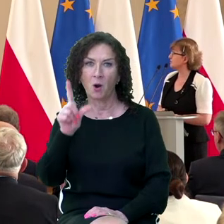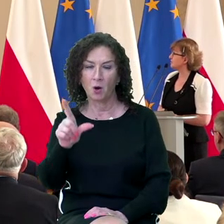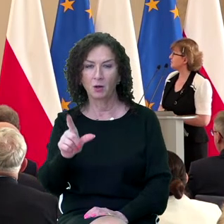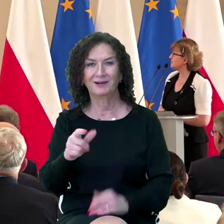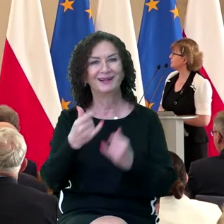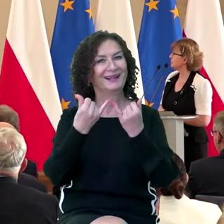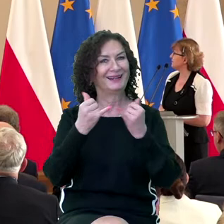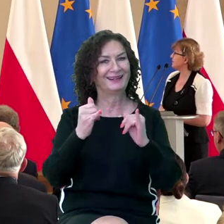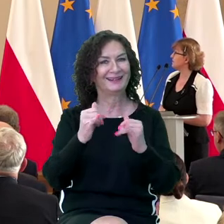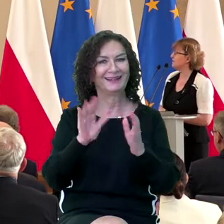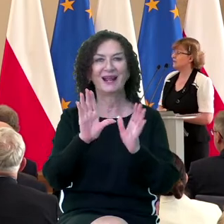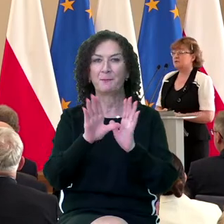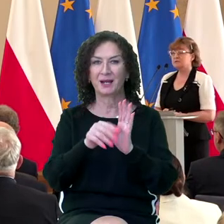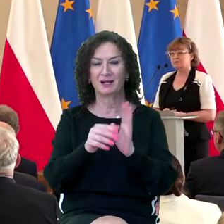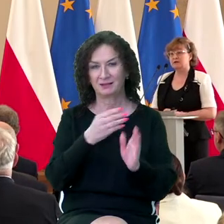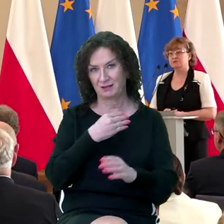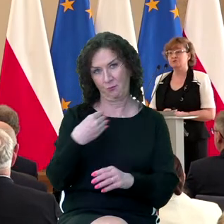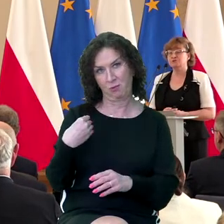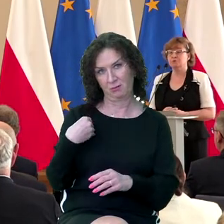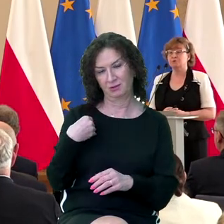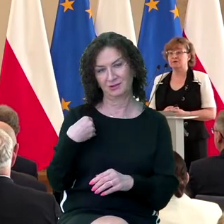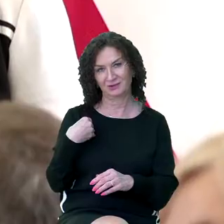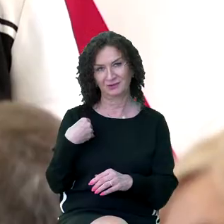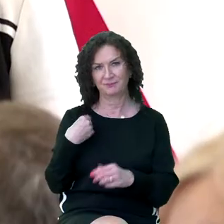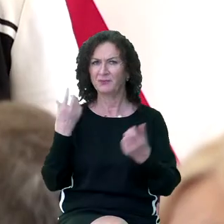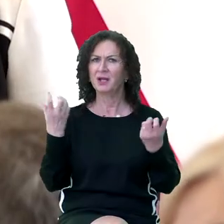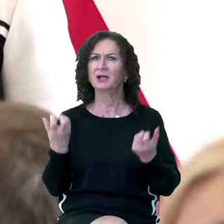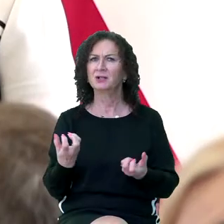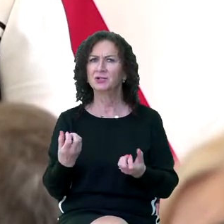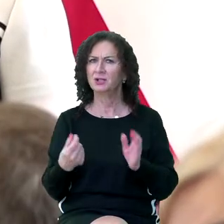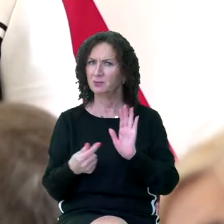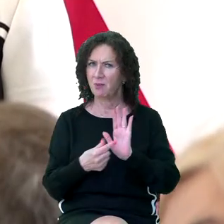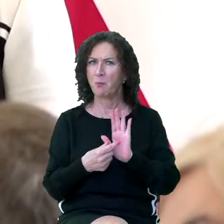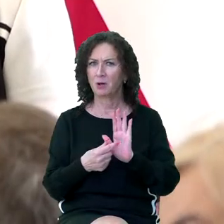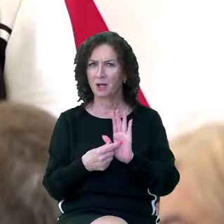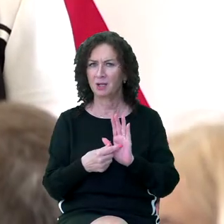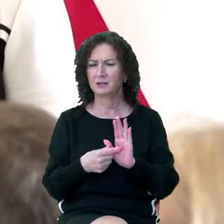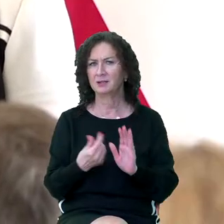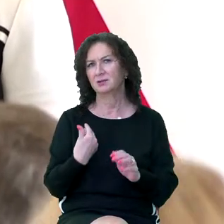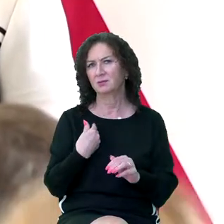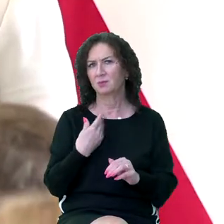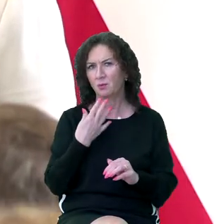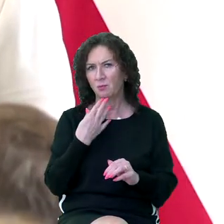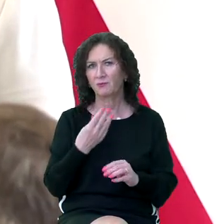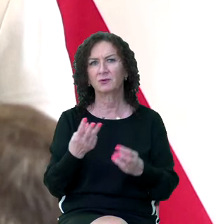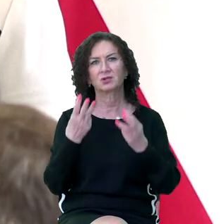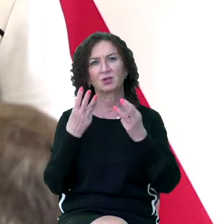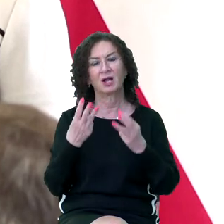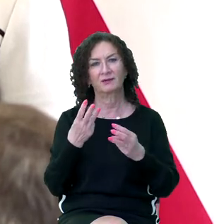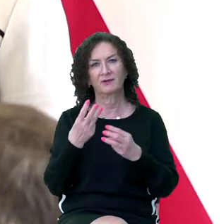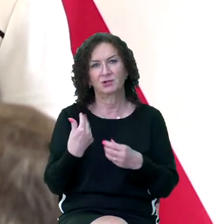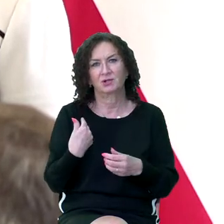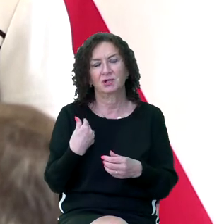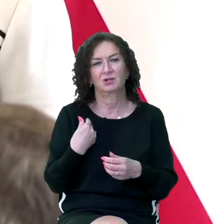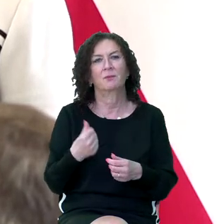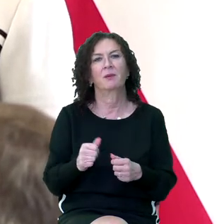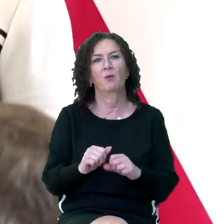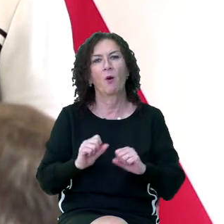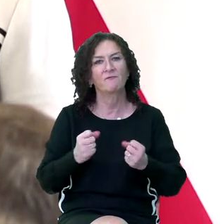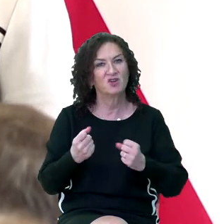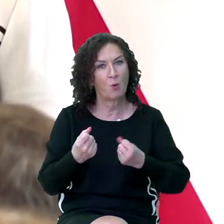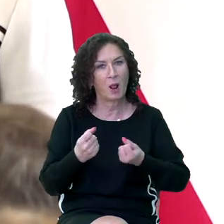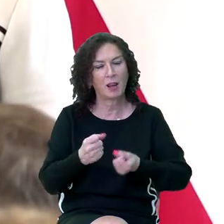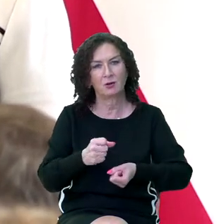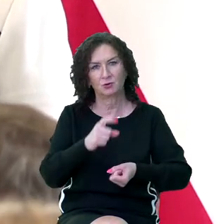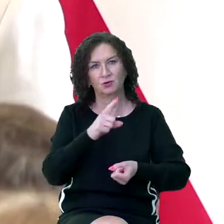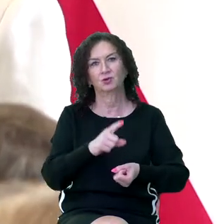Polski reprezentowane i staraliśmy się pokazać, o czym było mówione, to co było najważniejsze w działalności służby, czyli ludzi.